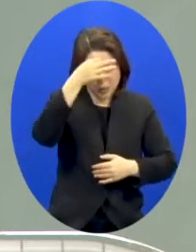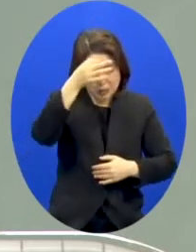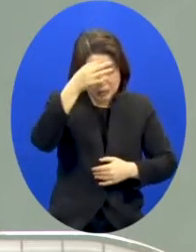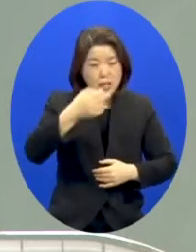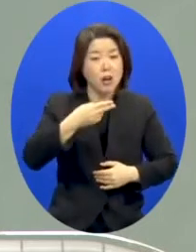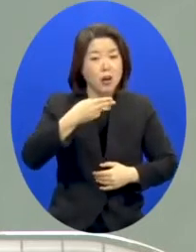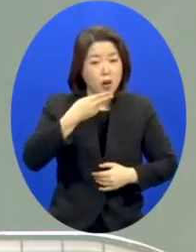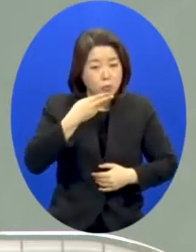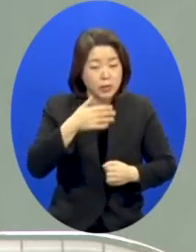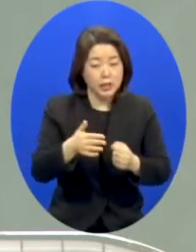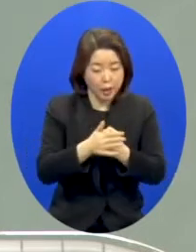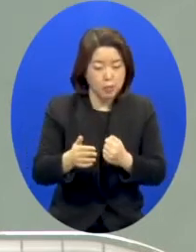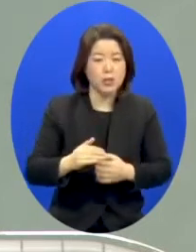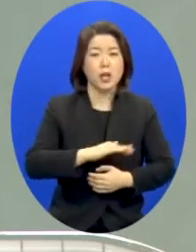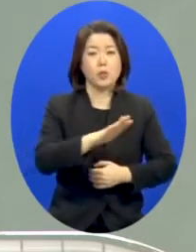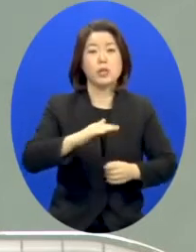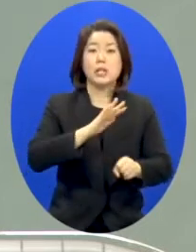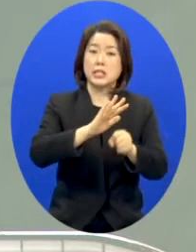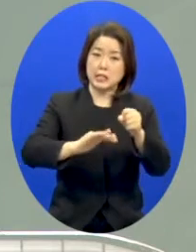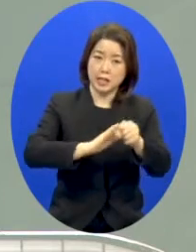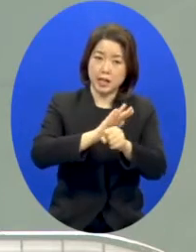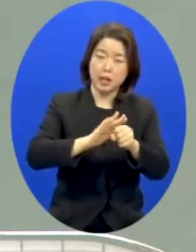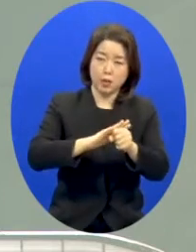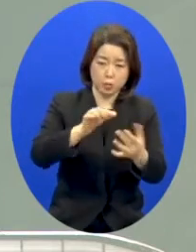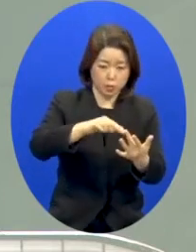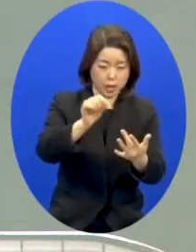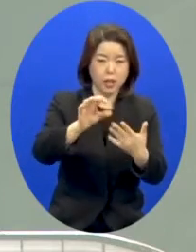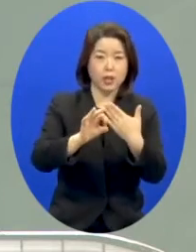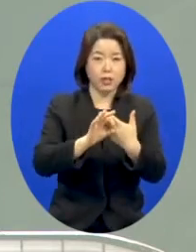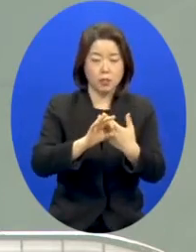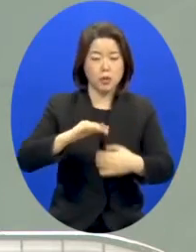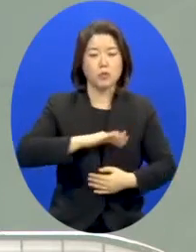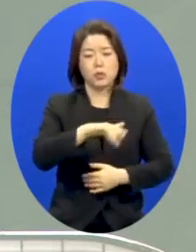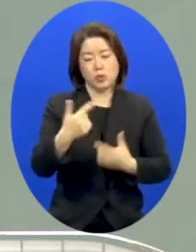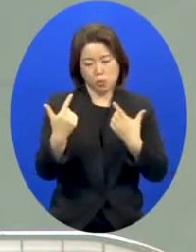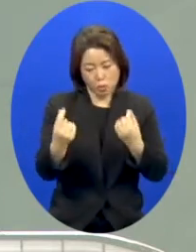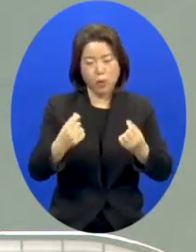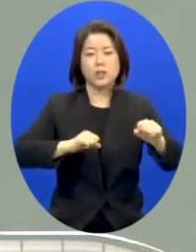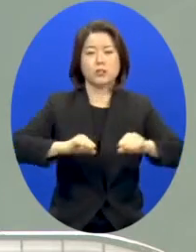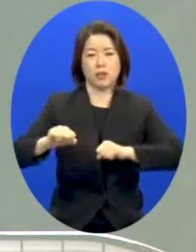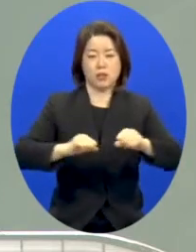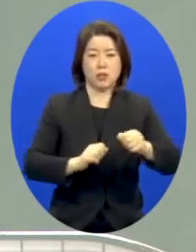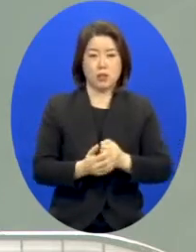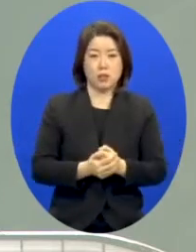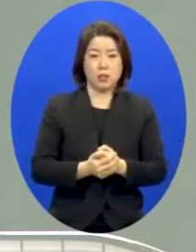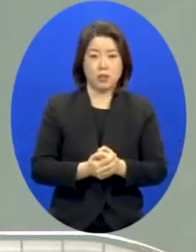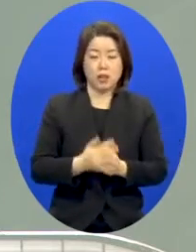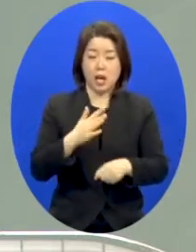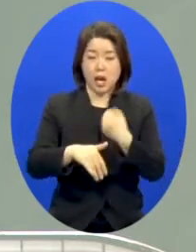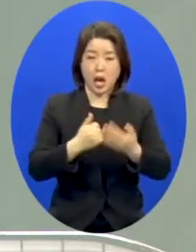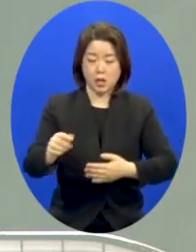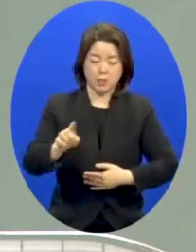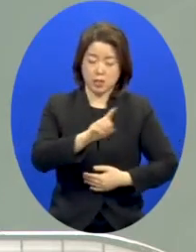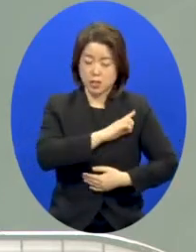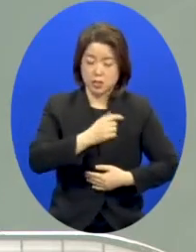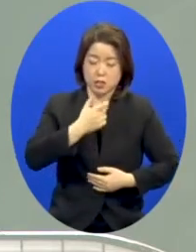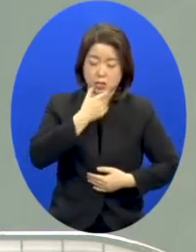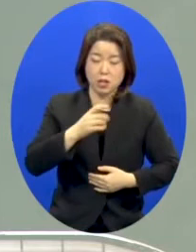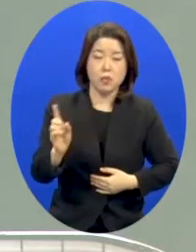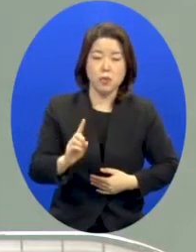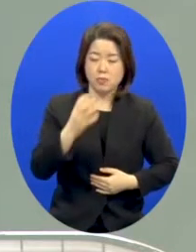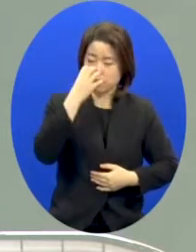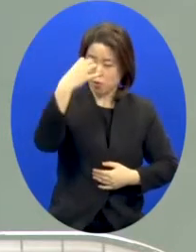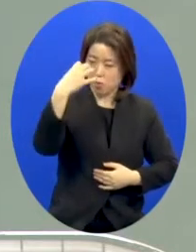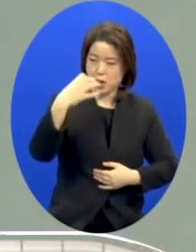중에서 우리를 사랑하시고 택하셔서 따면 우리도 그리 해야 마땅한 일이 지금 하나님이 가장 싫어하는 것이 교만 이기심